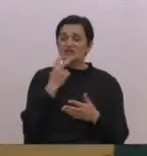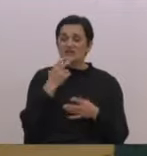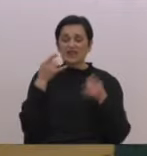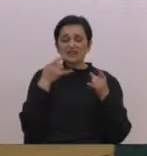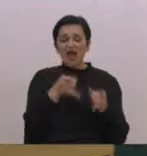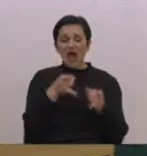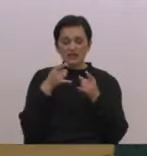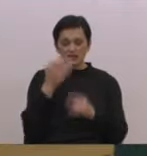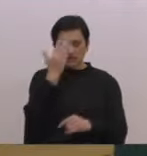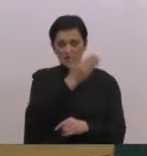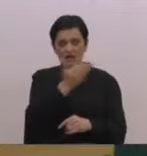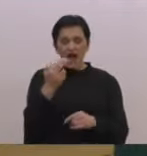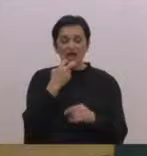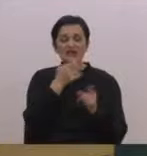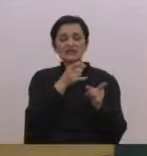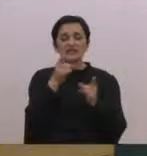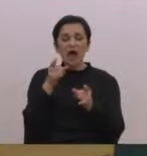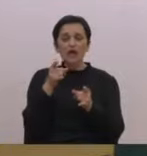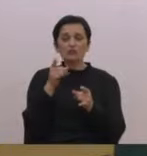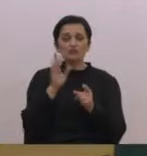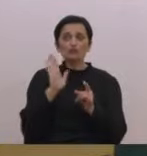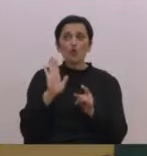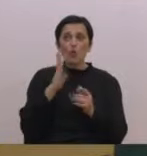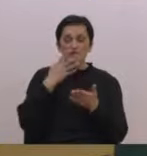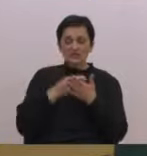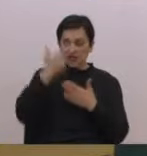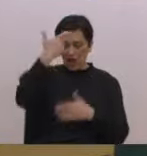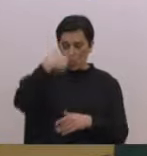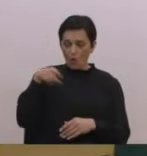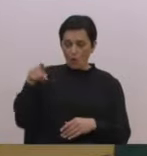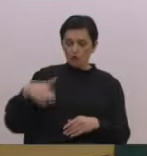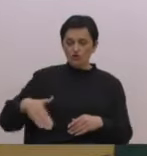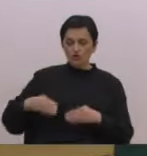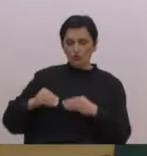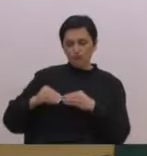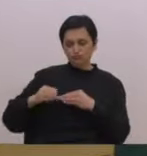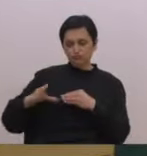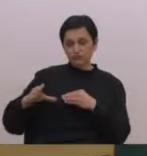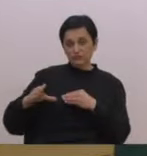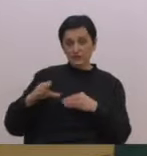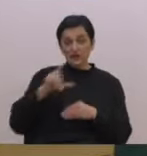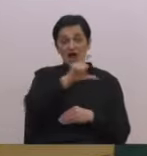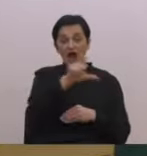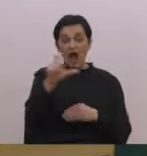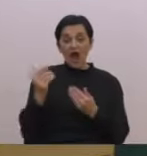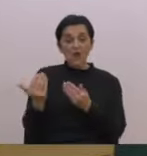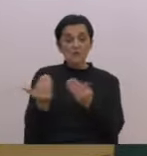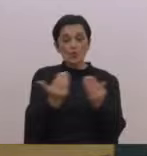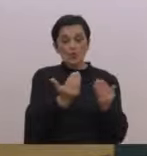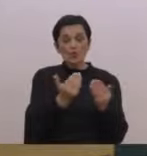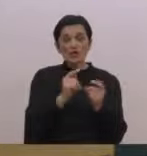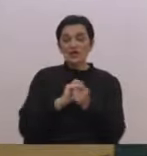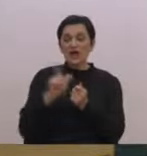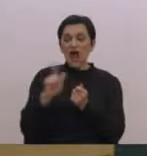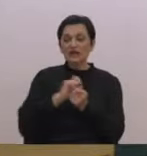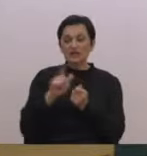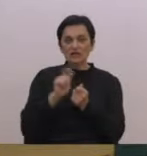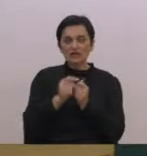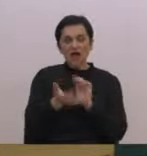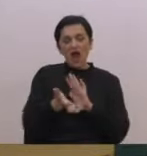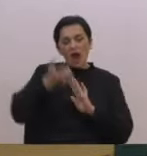ხალხს და დასცინით მხოლოდ საკუთარ თავს, რომელსაც ჯიბეები გაქვთ გასკელებული, სწორედ აი ამ ხალხის გადასახადებიდან